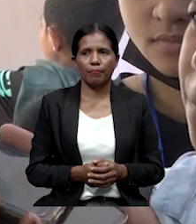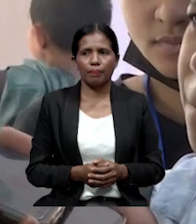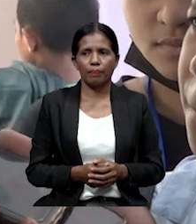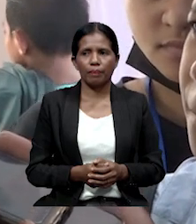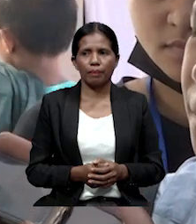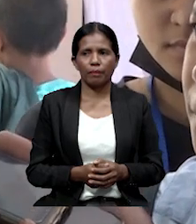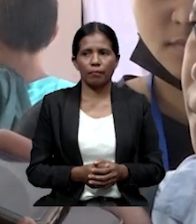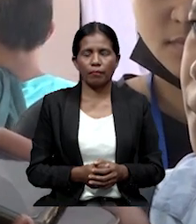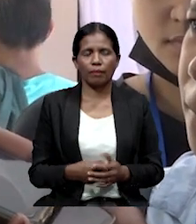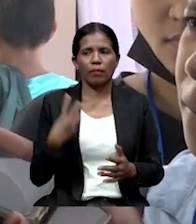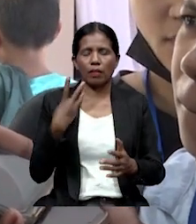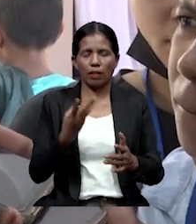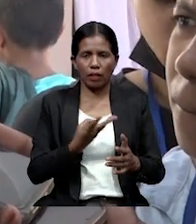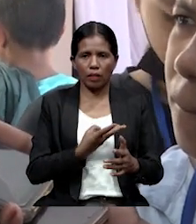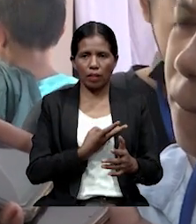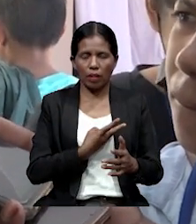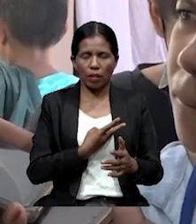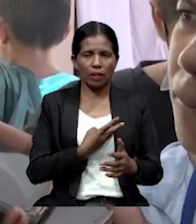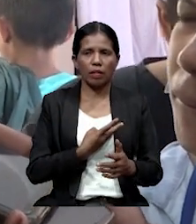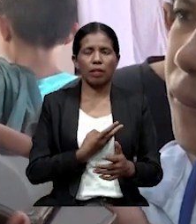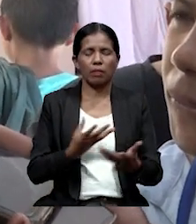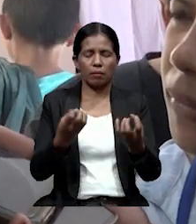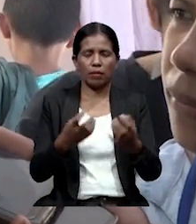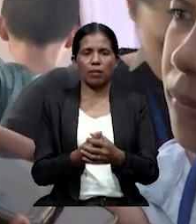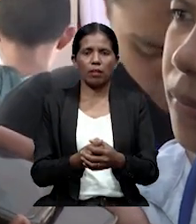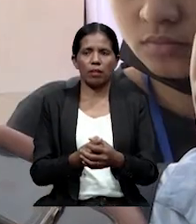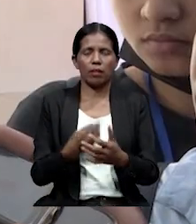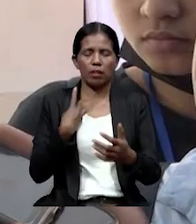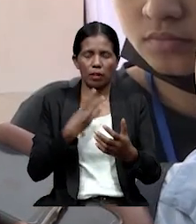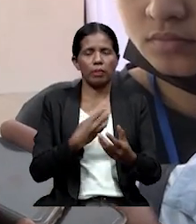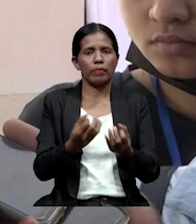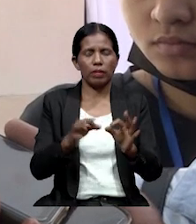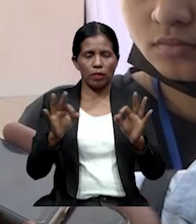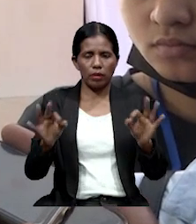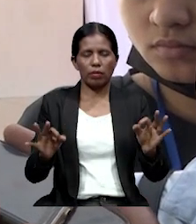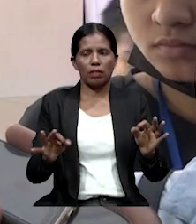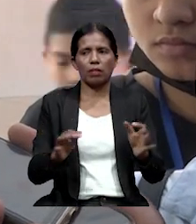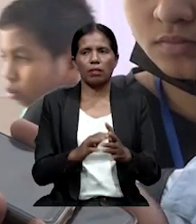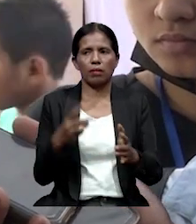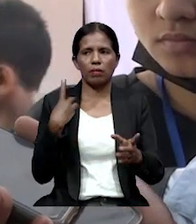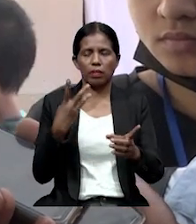Aid Mubarak, signifika kata Feliz Ramadan. Kita sehat suru